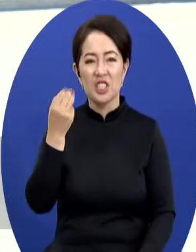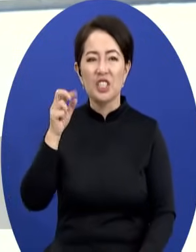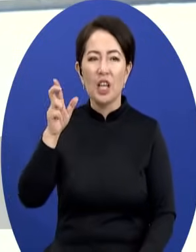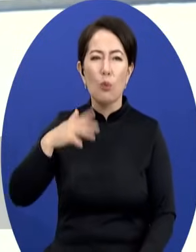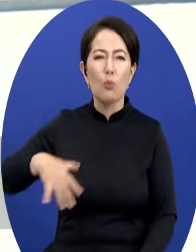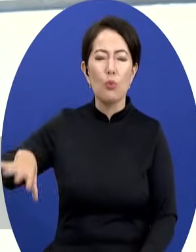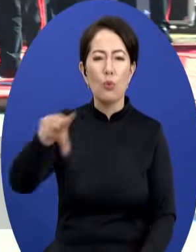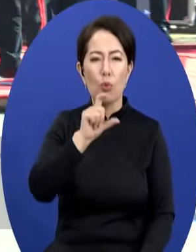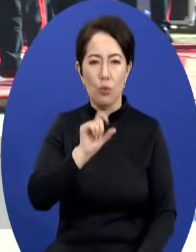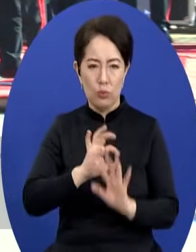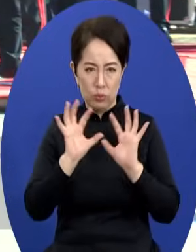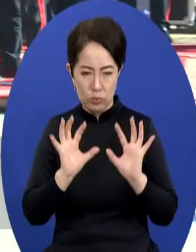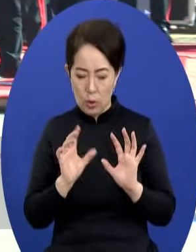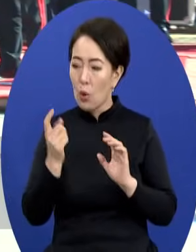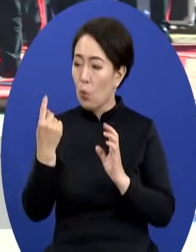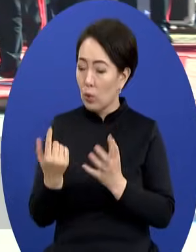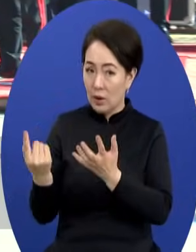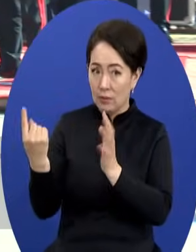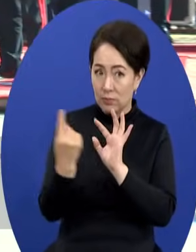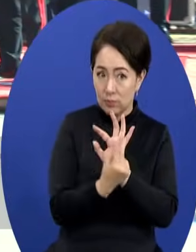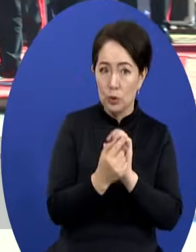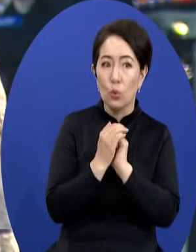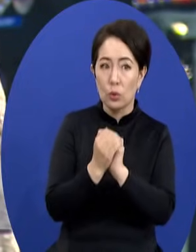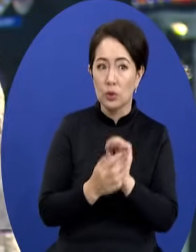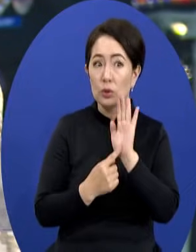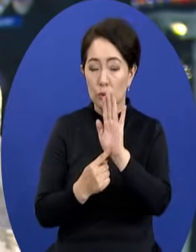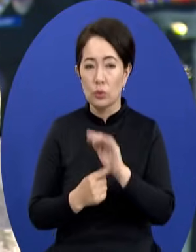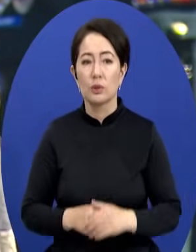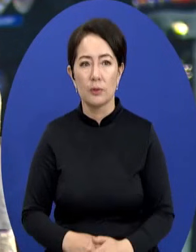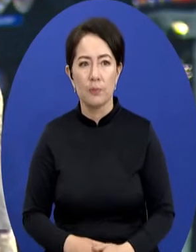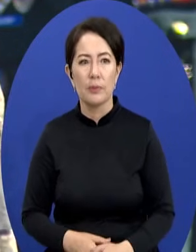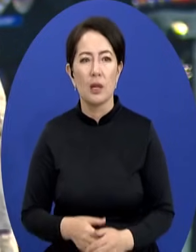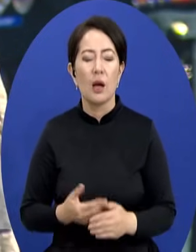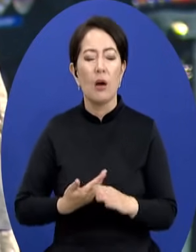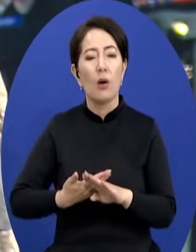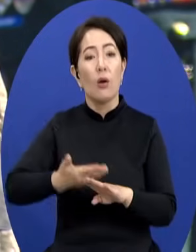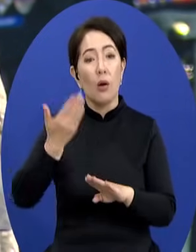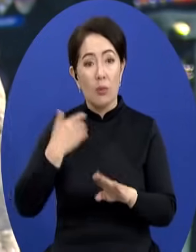нийт бий бүлдхүүн хүлээ авч хүндэтгэлөө зүйллээ. Анх Грекэд